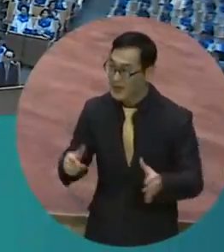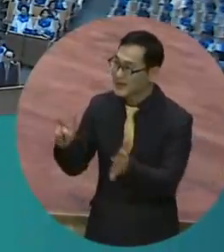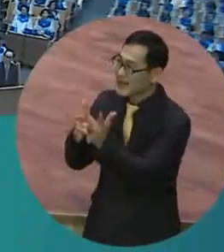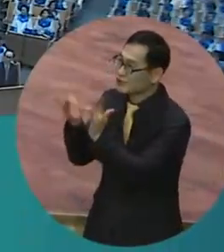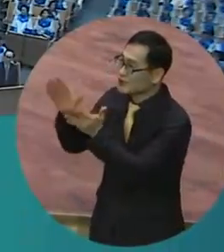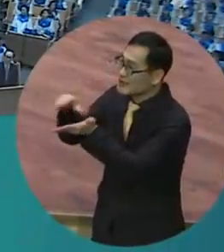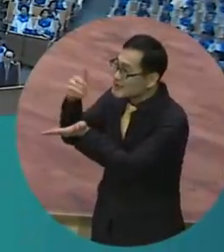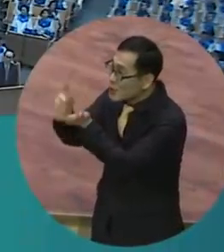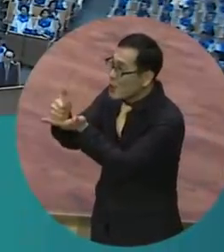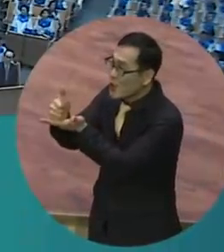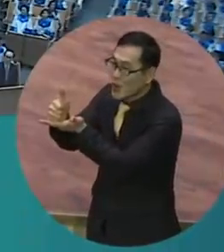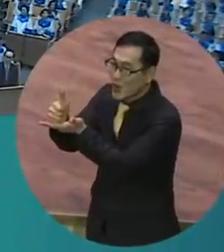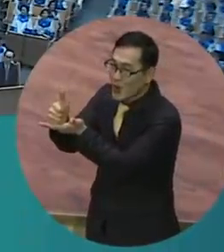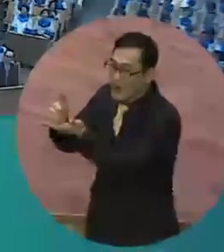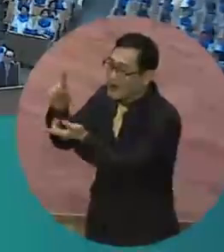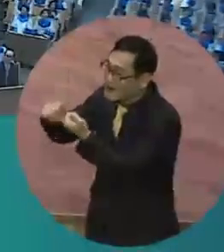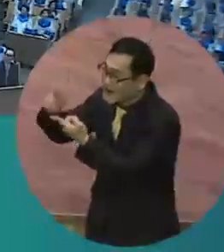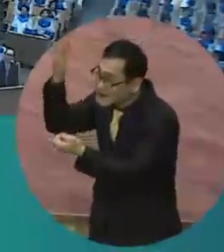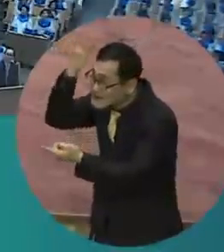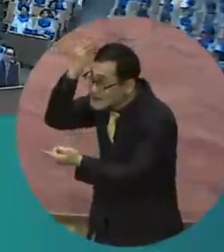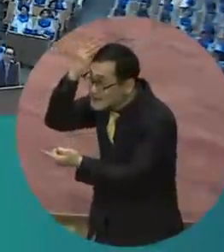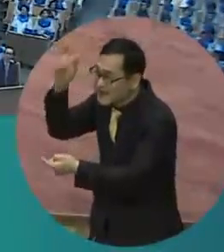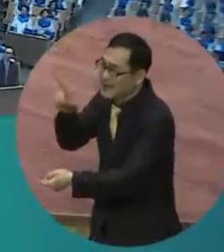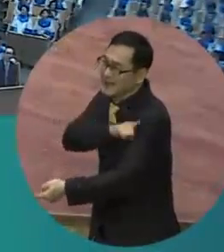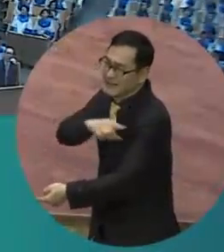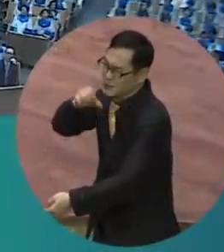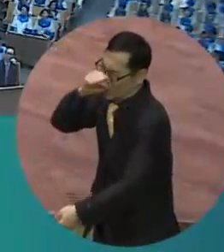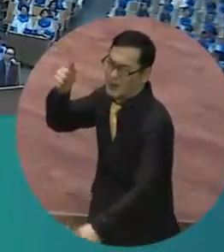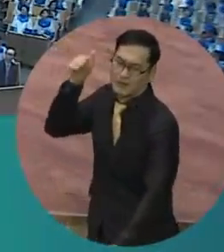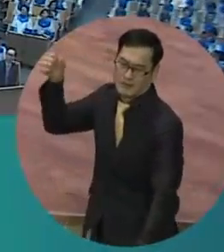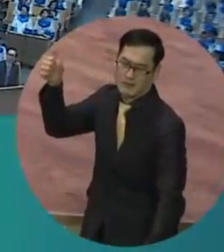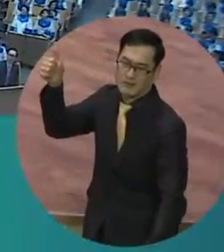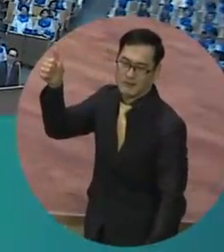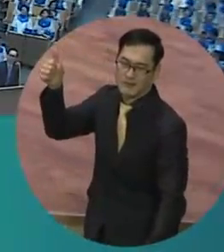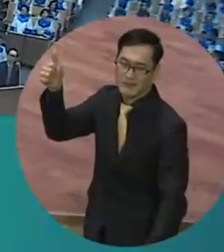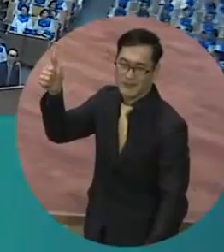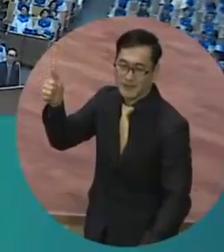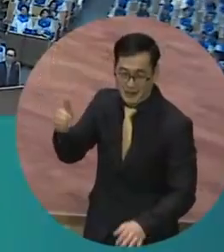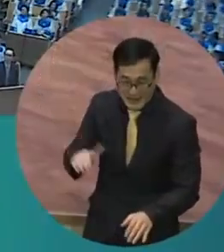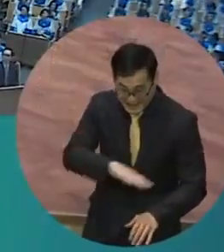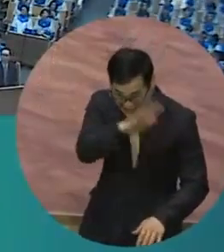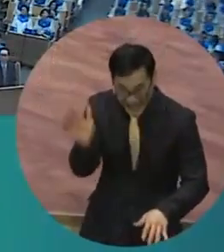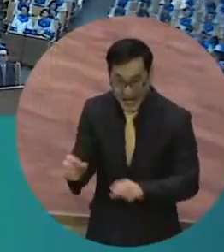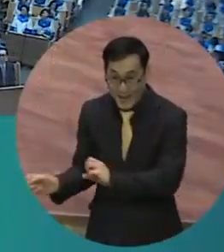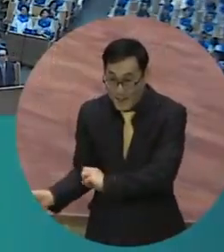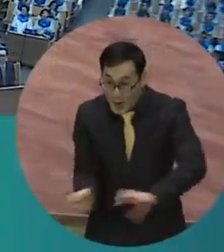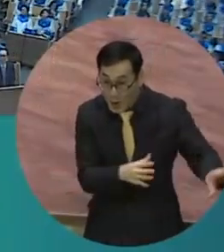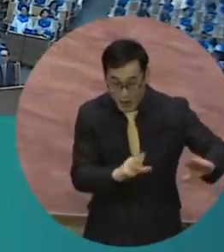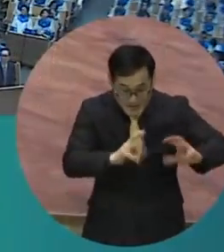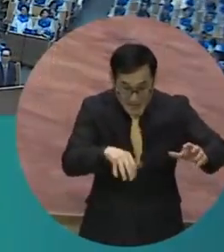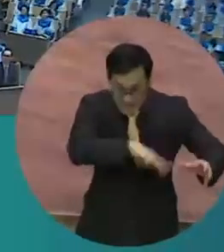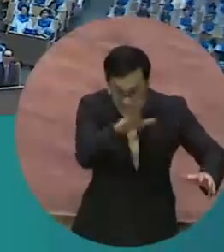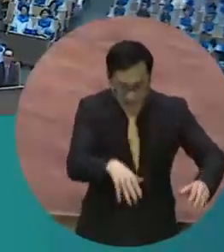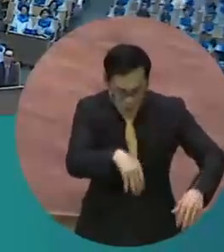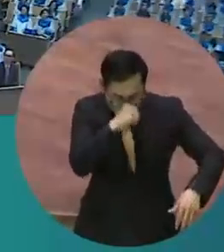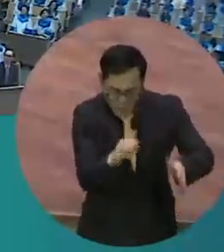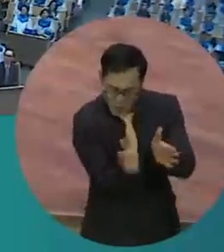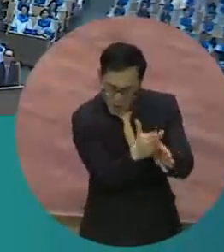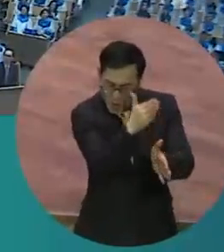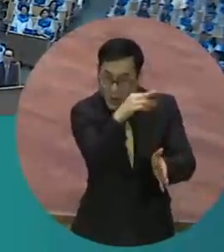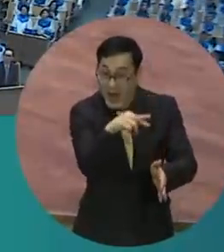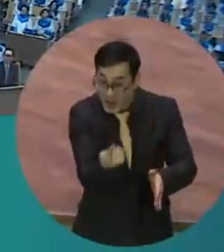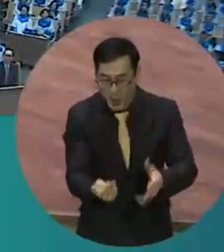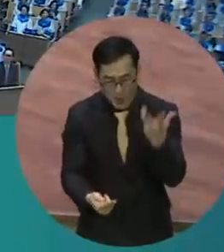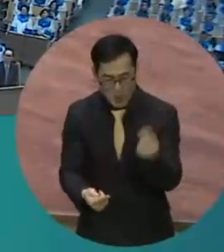가장 고상하기 때문이라. 내가 그를 위하여 모든 것을 잃어버리고 배설물로 여김은 그리스도를 얻고 그